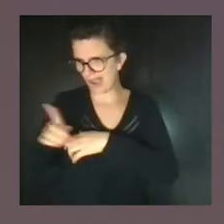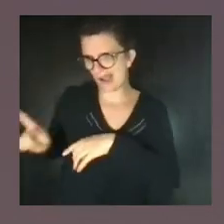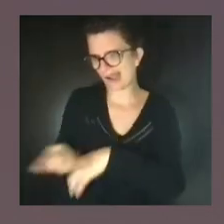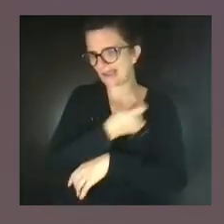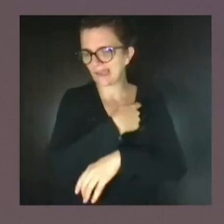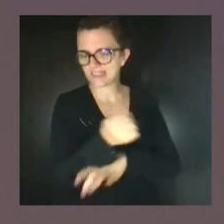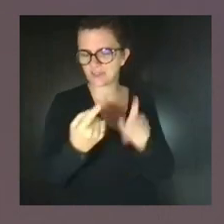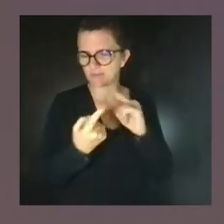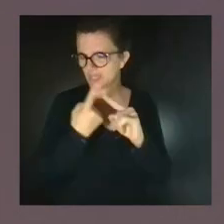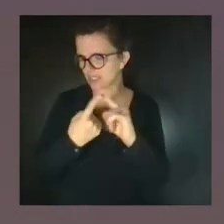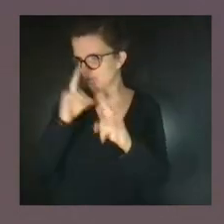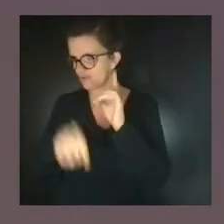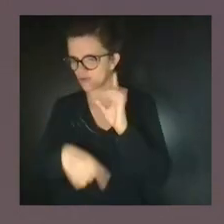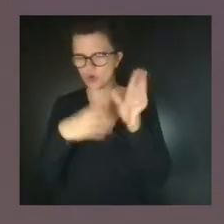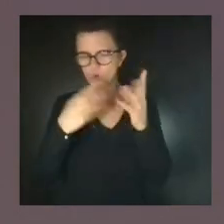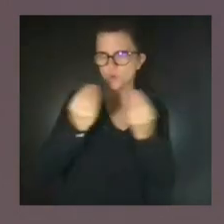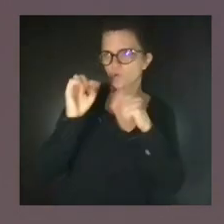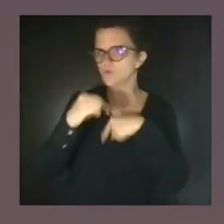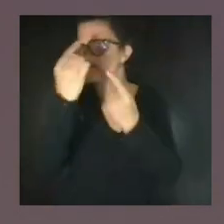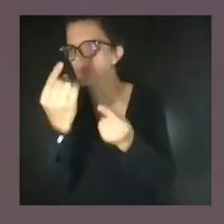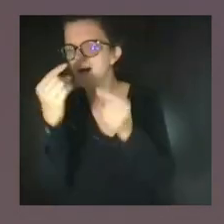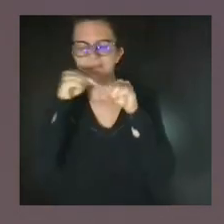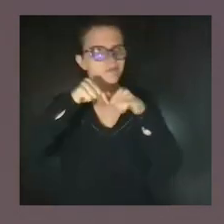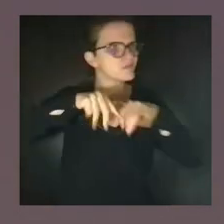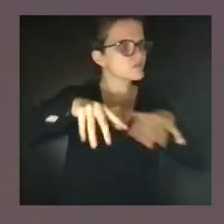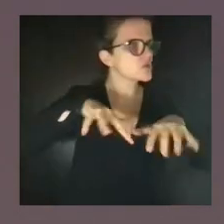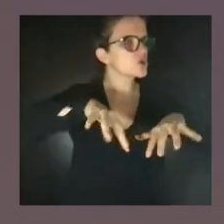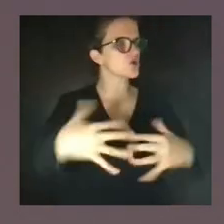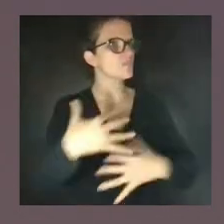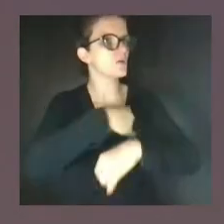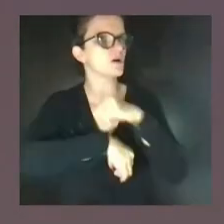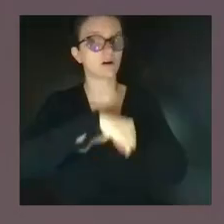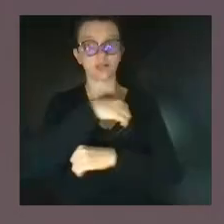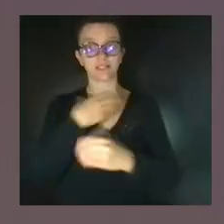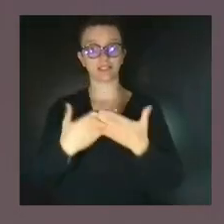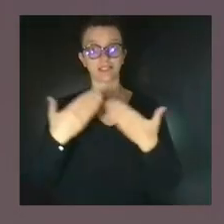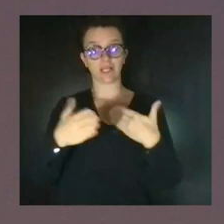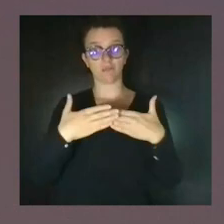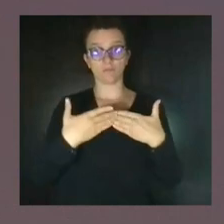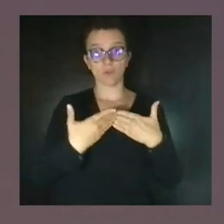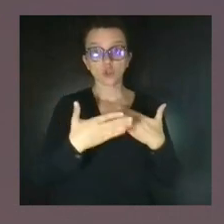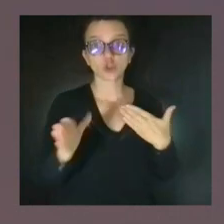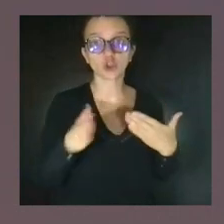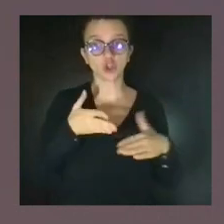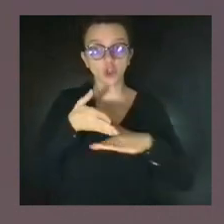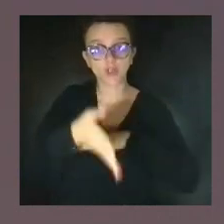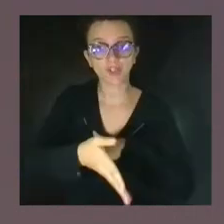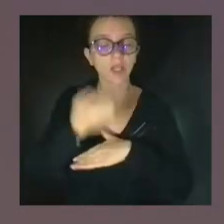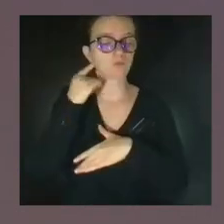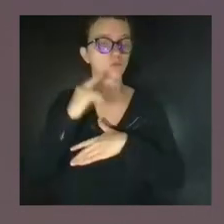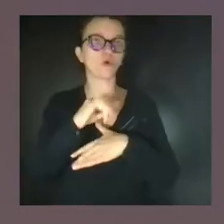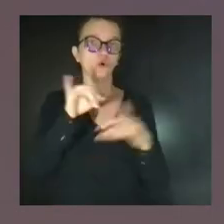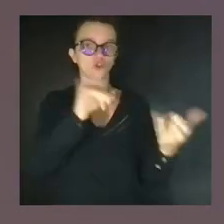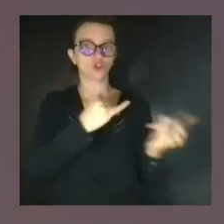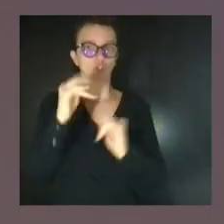Où est-ce que je dois aller pratiquer? Quel est le maillage territorial, etc. Et donc, cette porte d'entrée, on a eu envie, à l'horizon des Jeux Paris 2024, et je crois